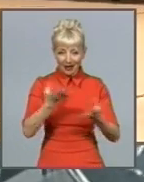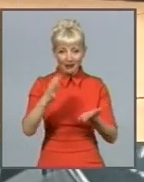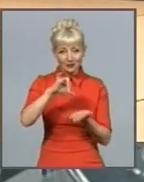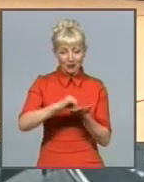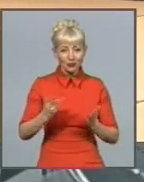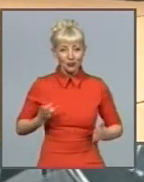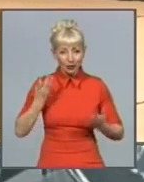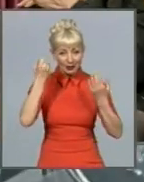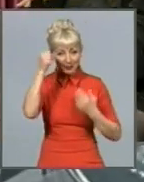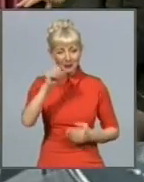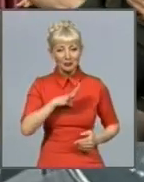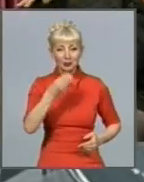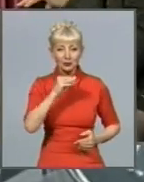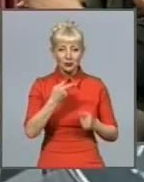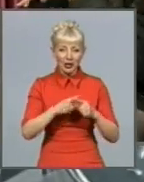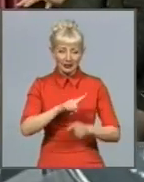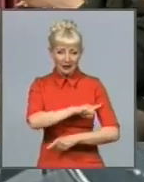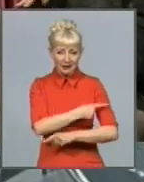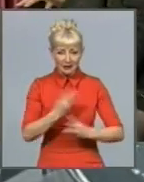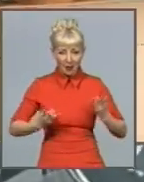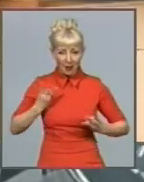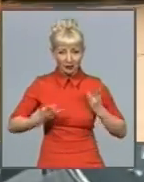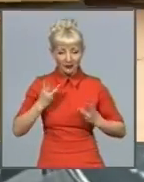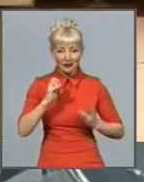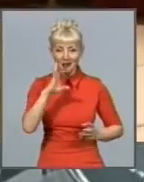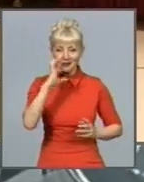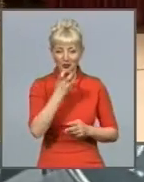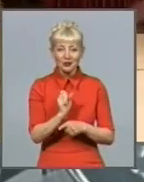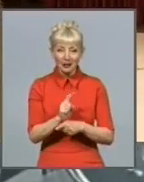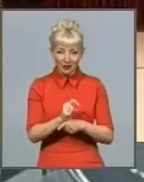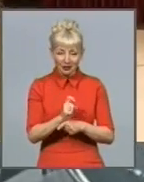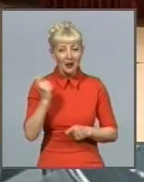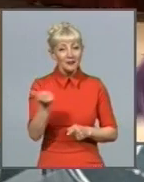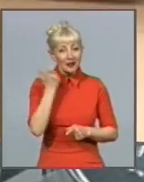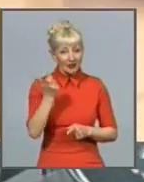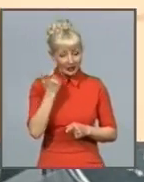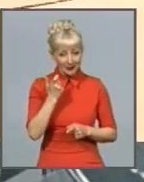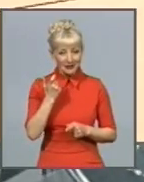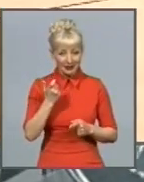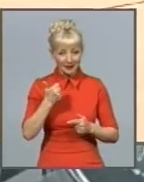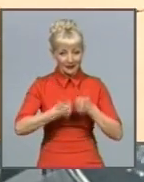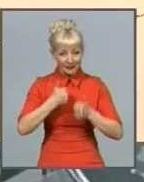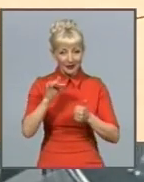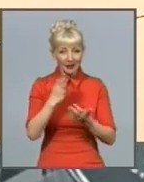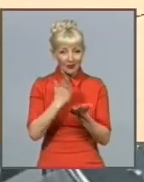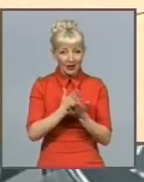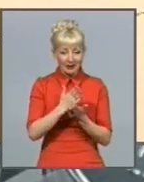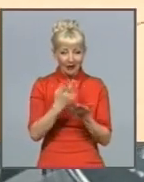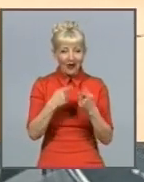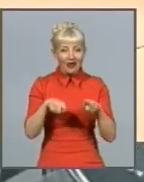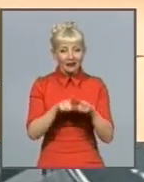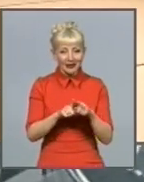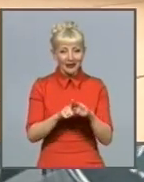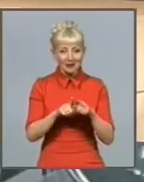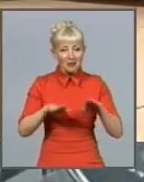это очень сильно мотивирует на более серьезные задачи. Харьковский фестиваль как раз и является своеобразной стартовой площадкой